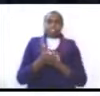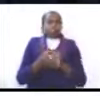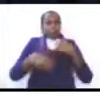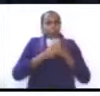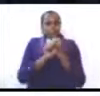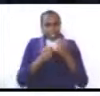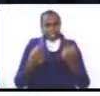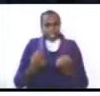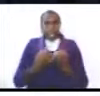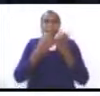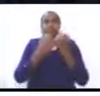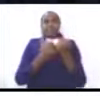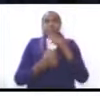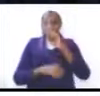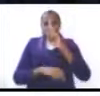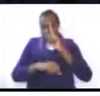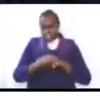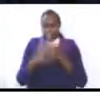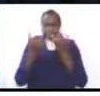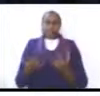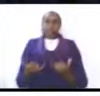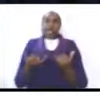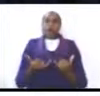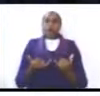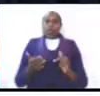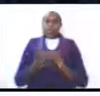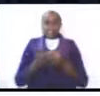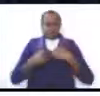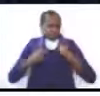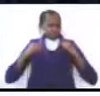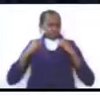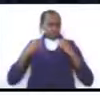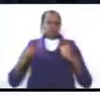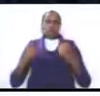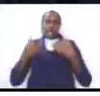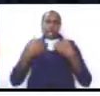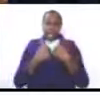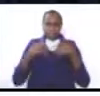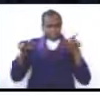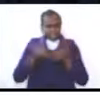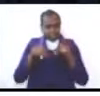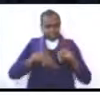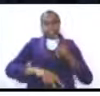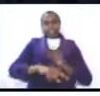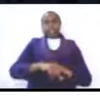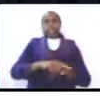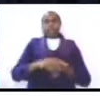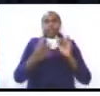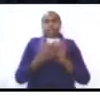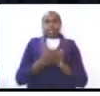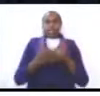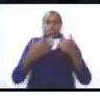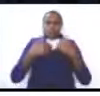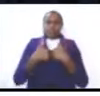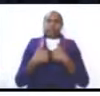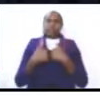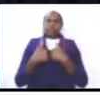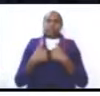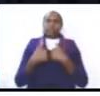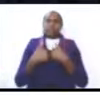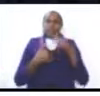kutimiza wakati huu uko na nguvu na wakati huu uko katika